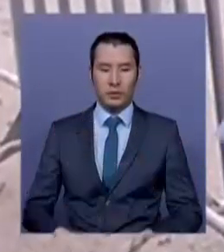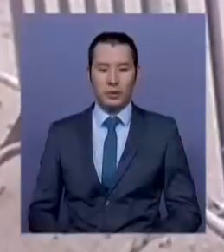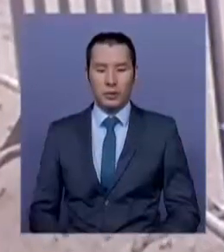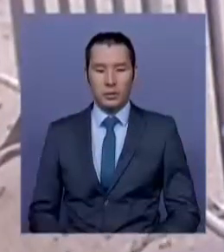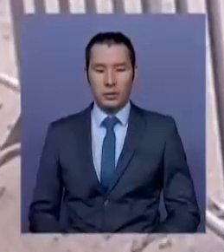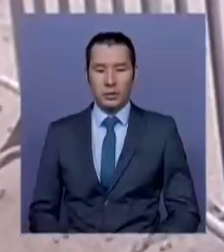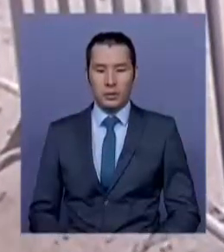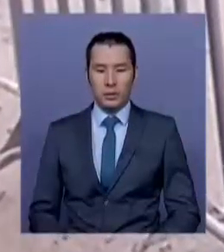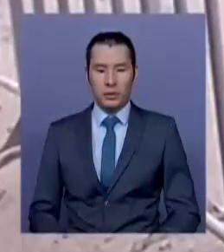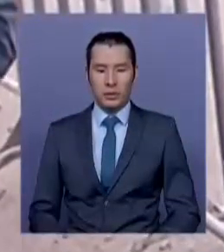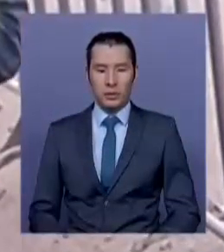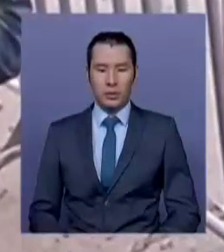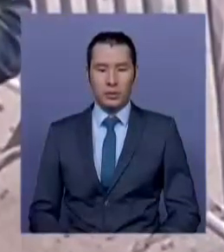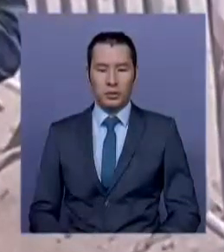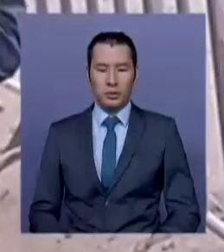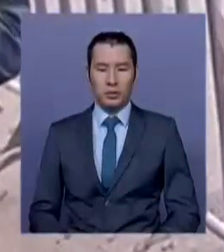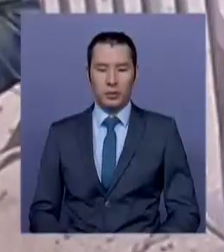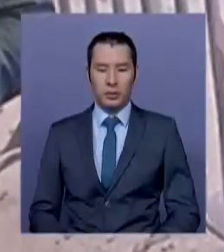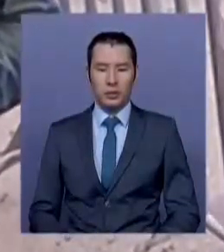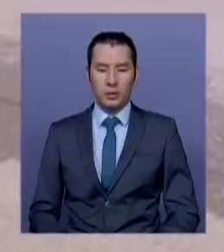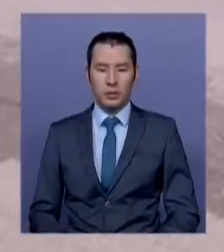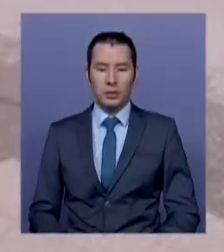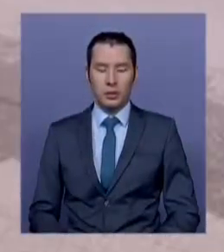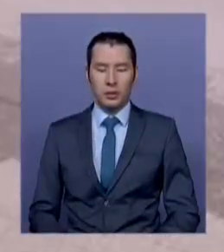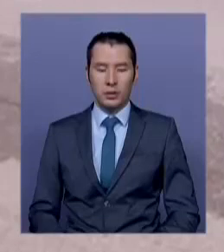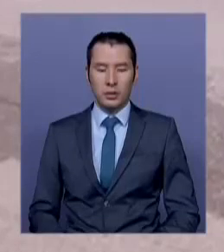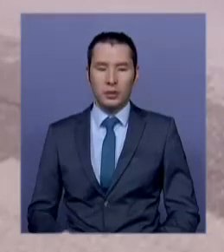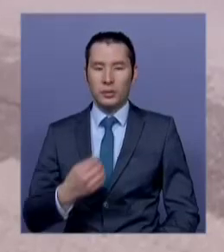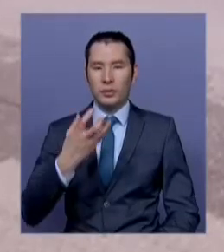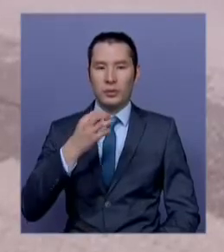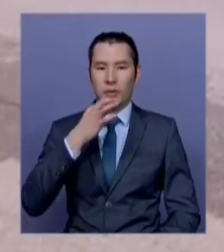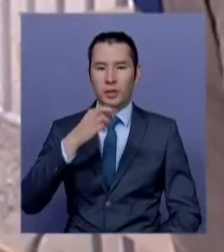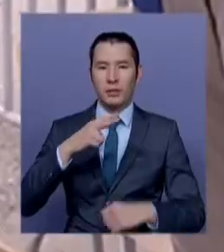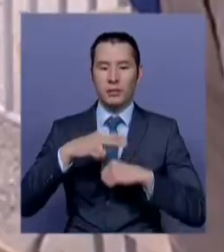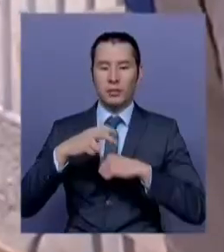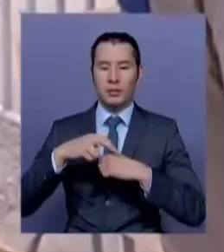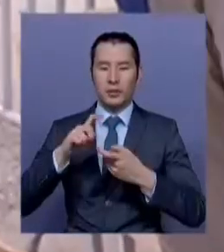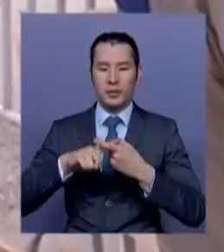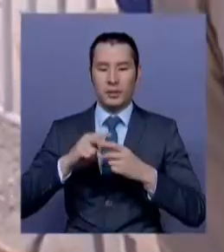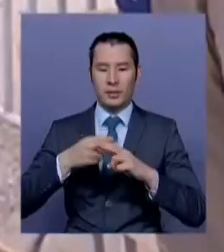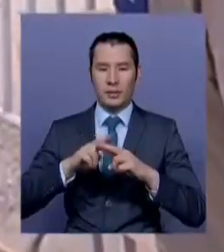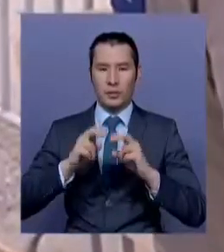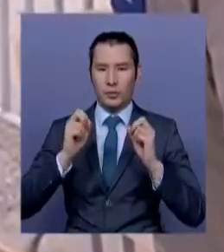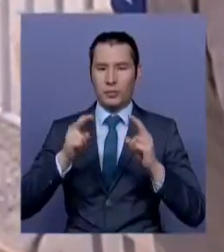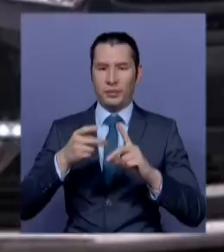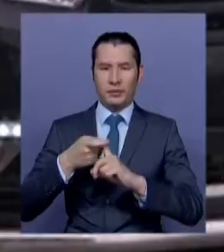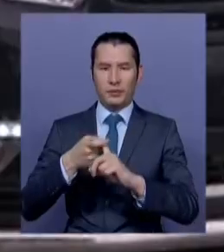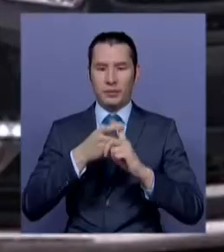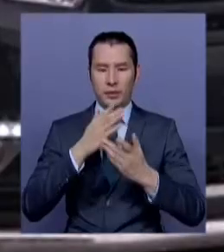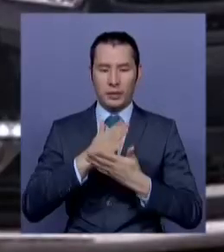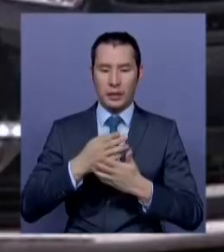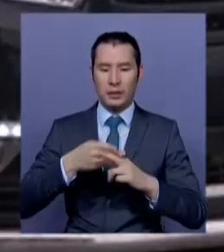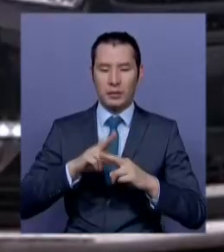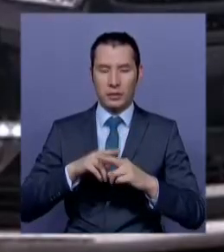здесь, сейчас вышла, вот прошла буквально 10 минут и все. Айта кетейік, полицейлер қауіпті індеттен қорғанудың барлық амалын жасайды.